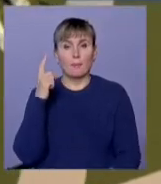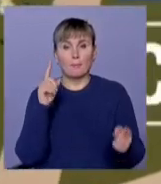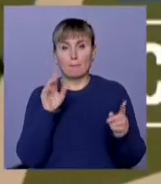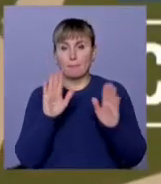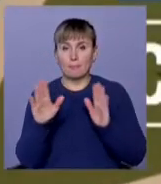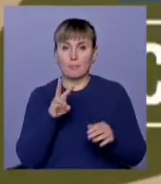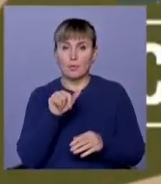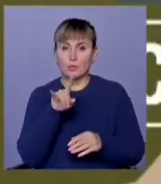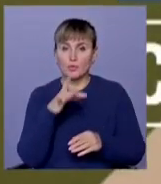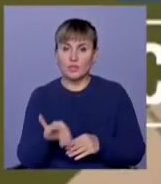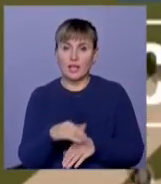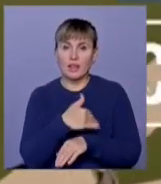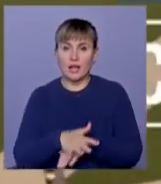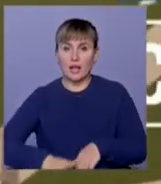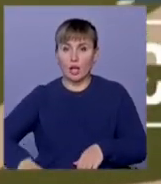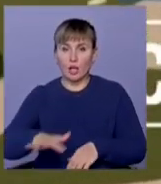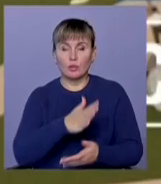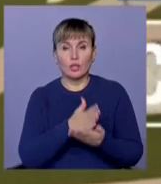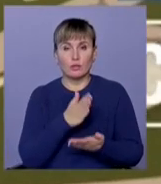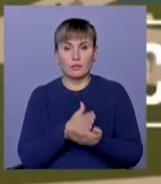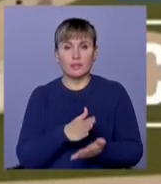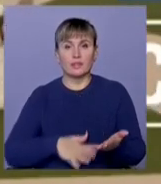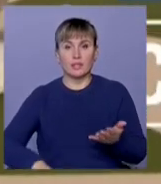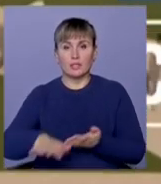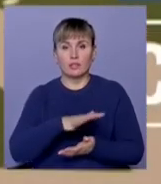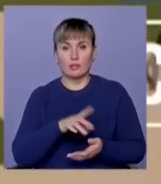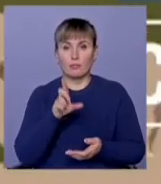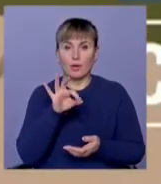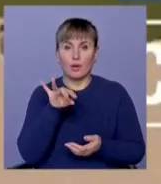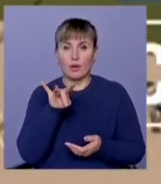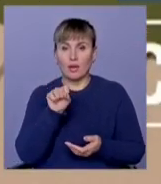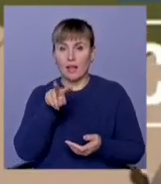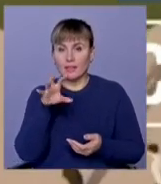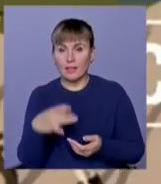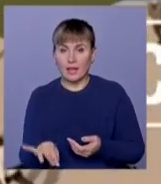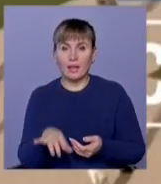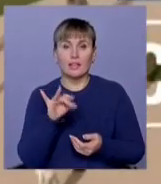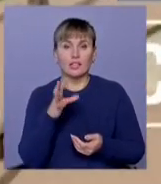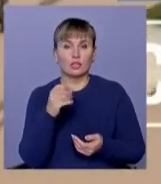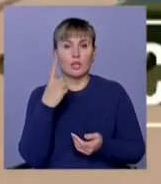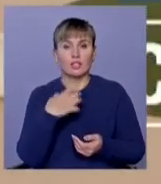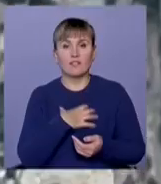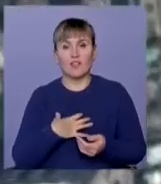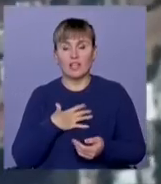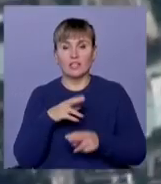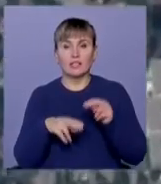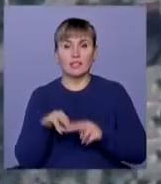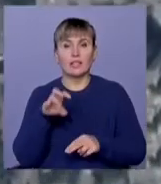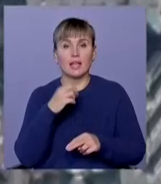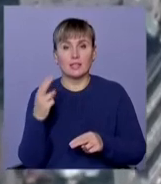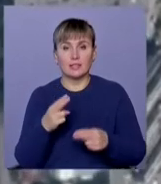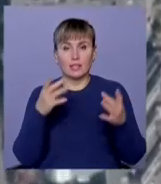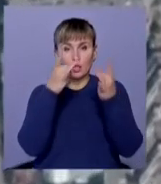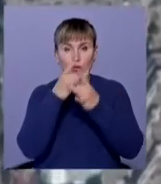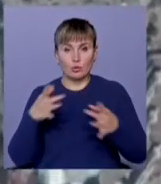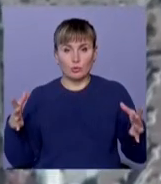небом, под открытым небом расположится на территории Буралдайских сакских курганов. Еще один важнейший объект – Национальный